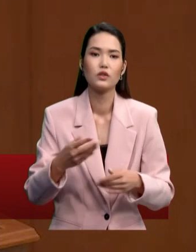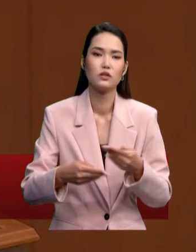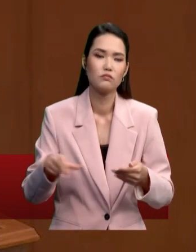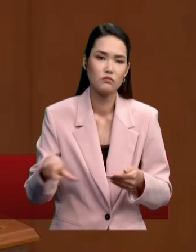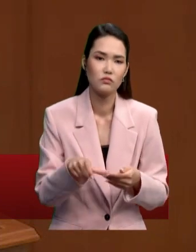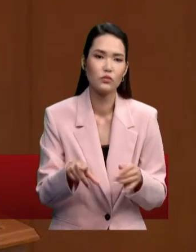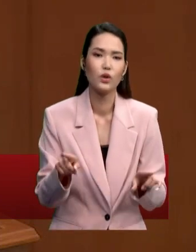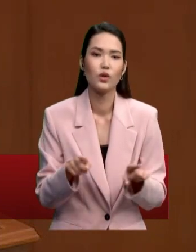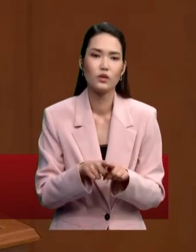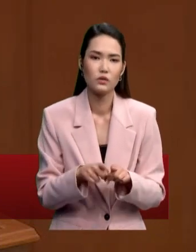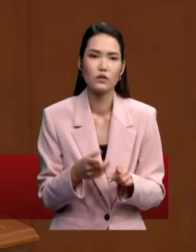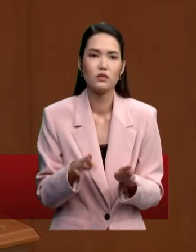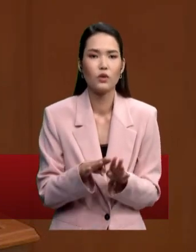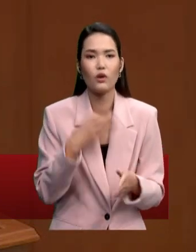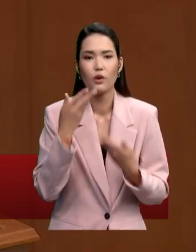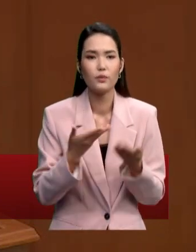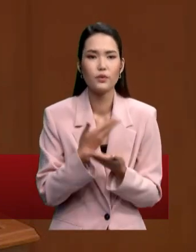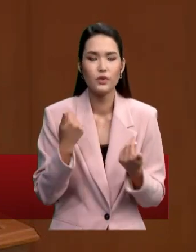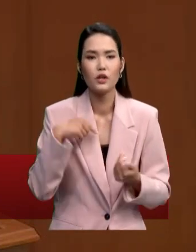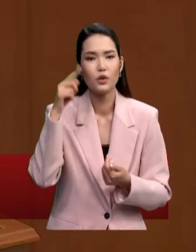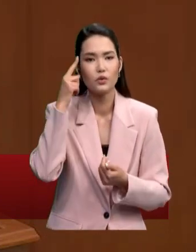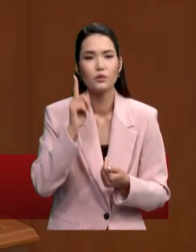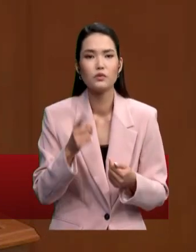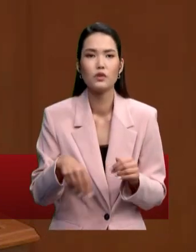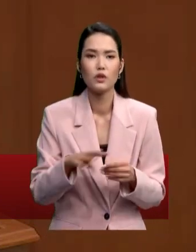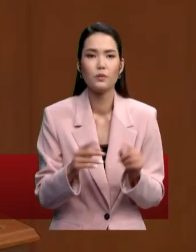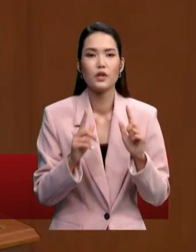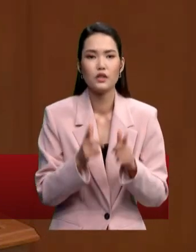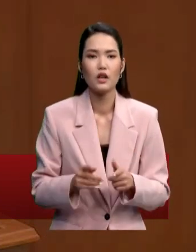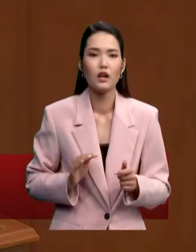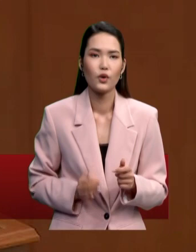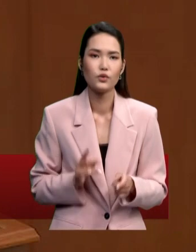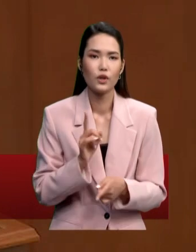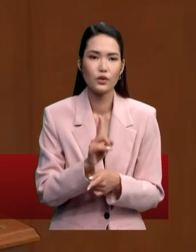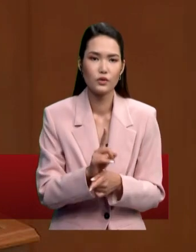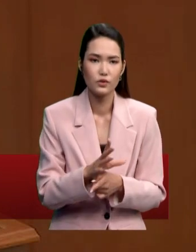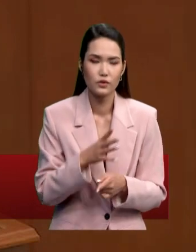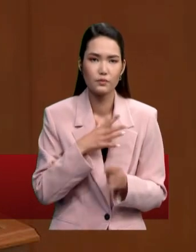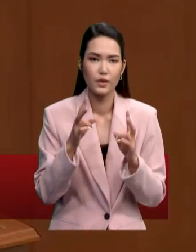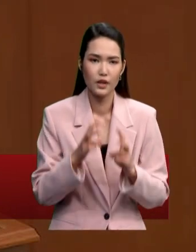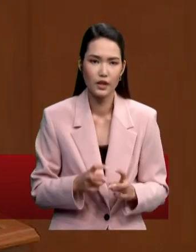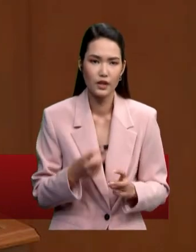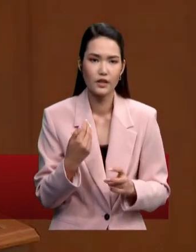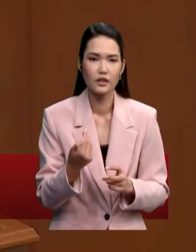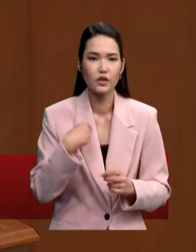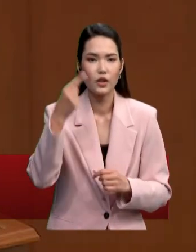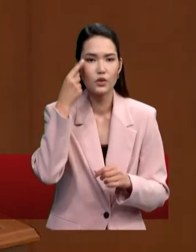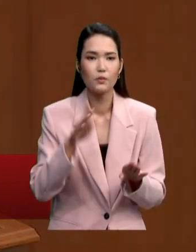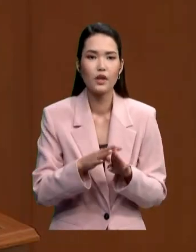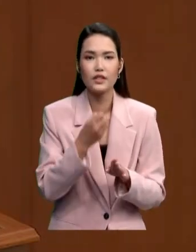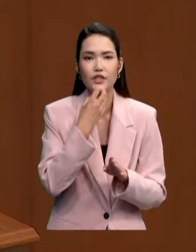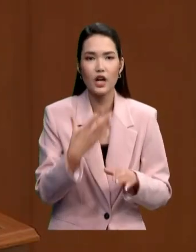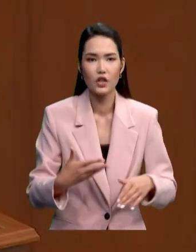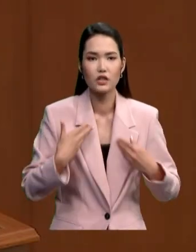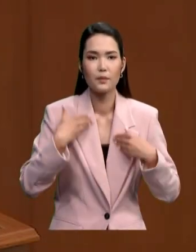принципе, тут вопросов нет. И я думаю, что мы страхование совместно с шеринговыми компаниями в перспективе рассмотрим. Я думаю, что это хорошее